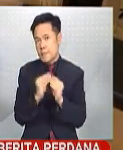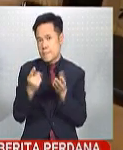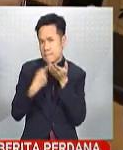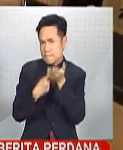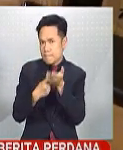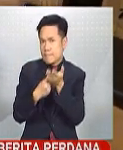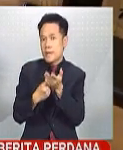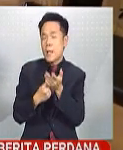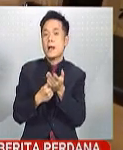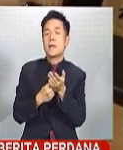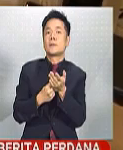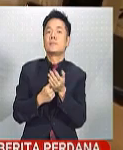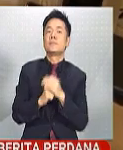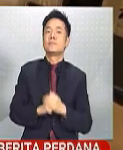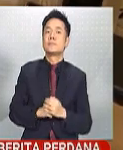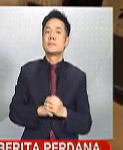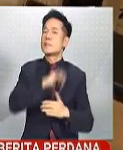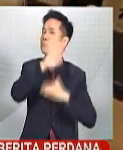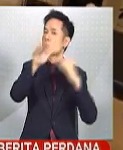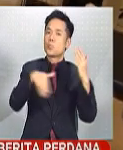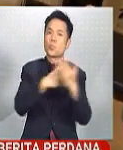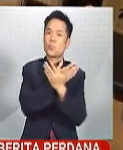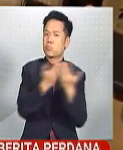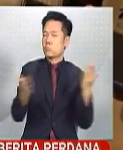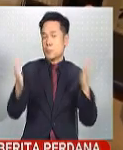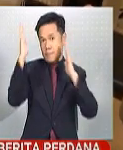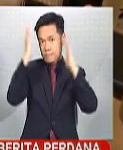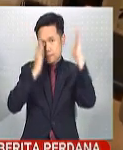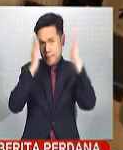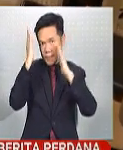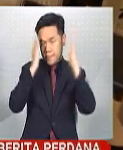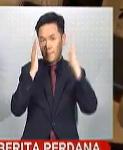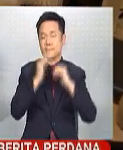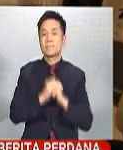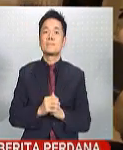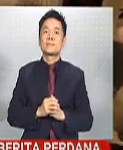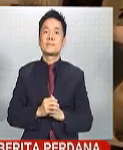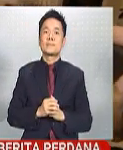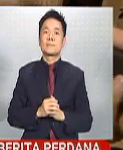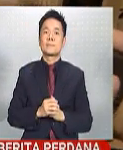Sarawak, bahkan di seluruh Malaysia. Dan satu